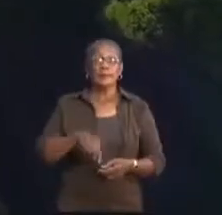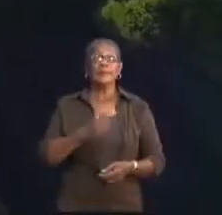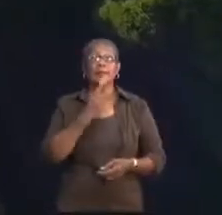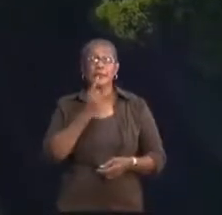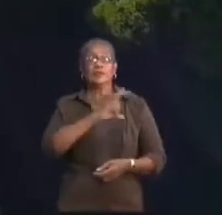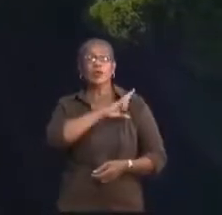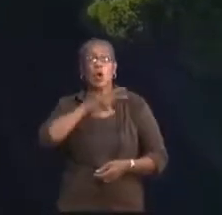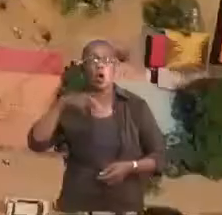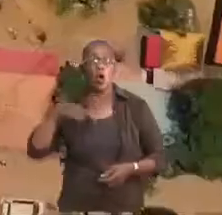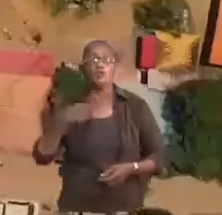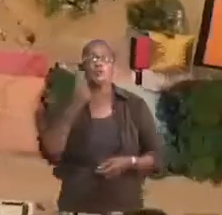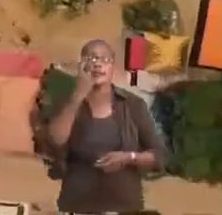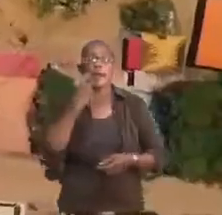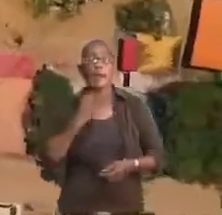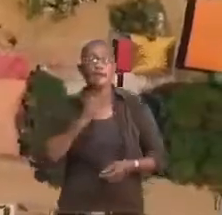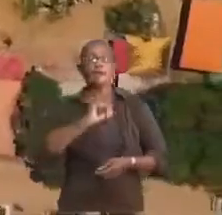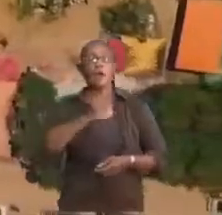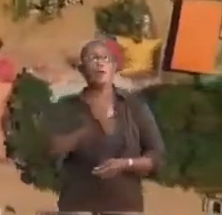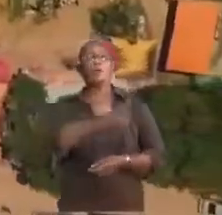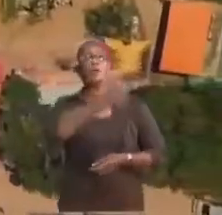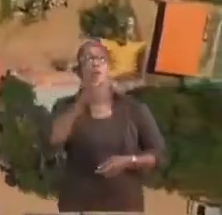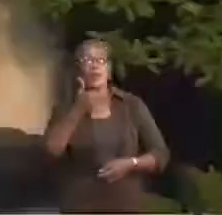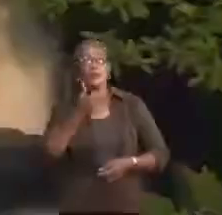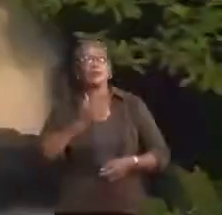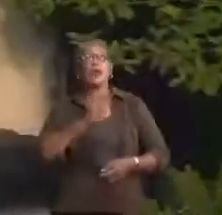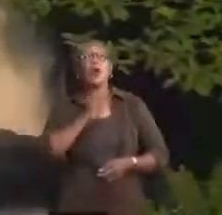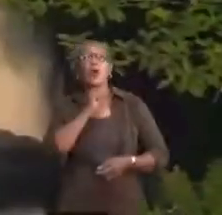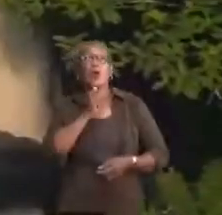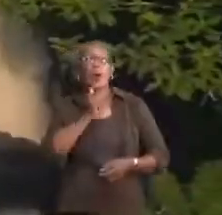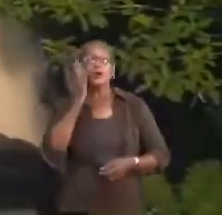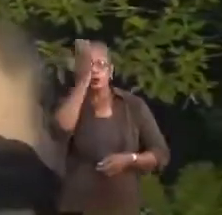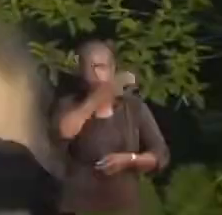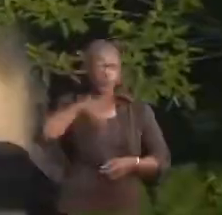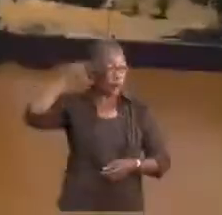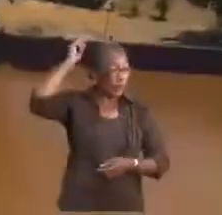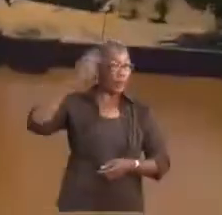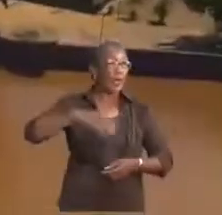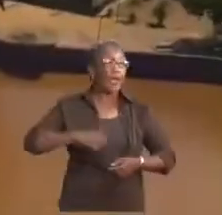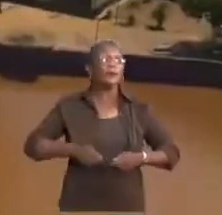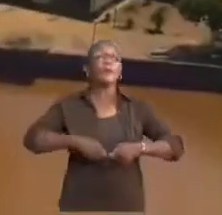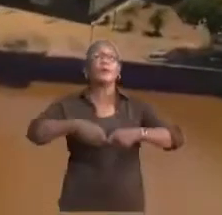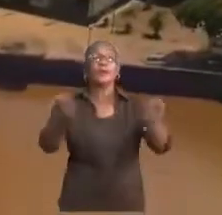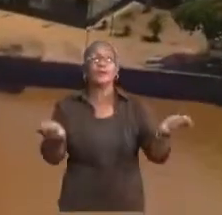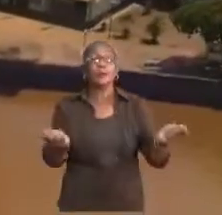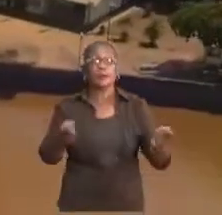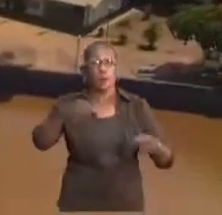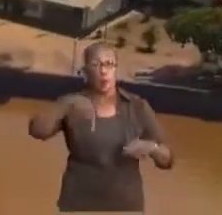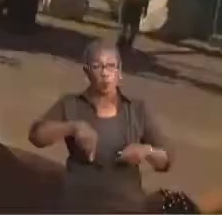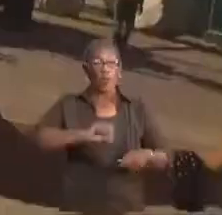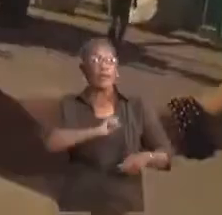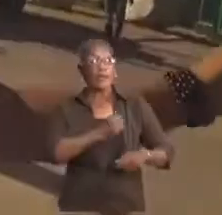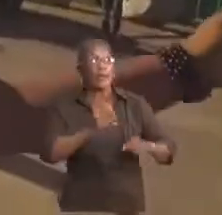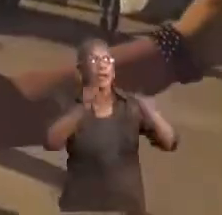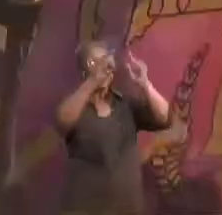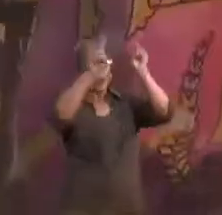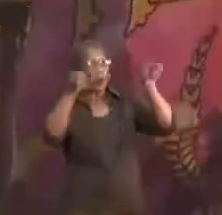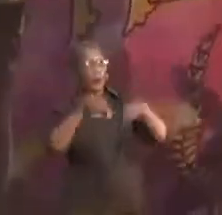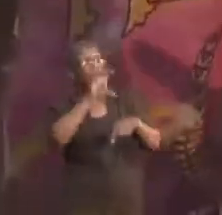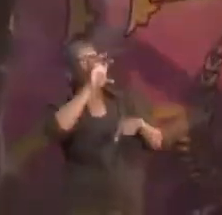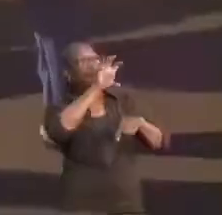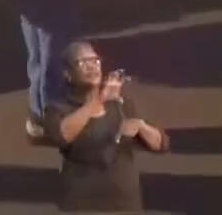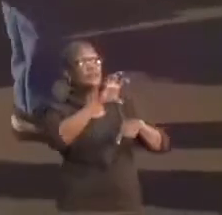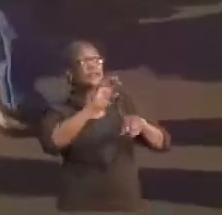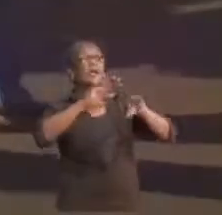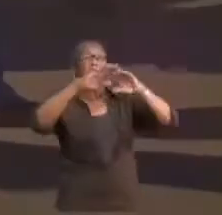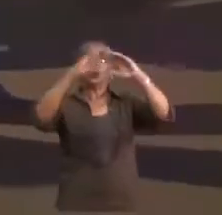ervoor kiezen om per land te gaan vliegen. Maar nu heb je de mogelijkheid om alle landen tegelijkertijd in één keer te hebben. En dat is